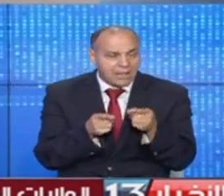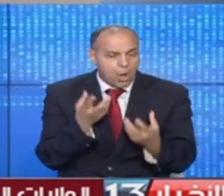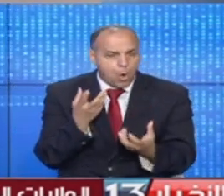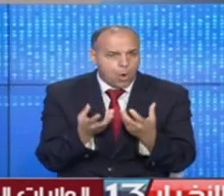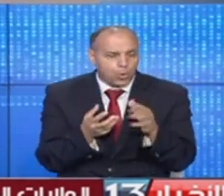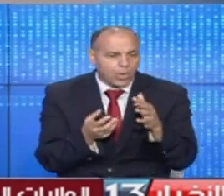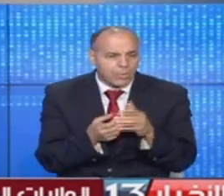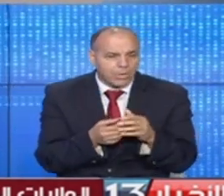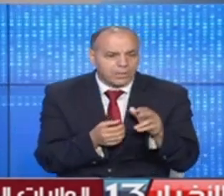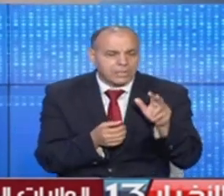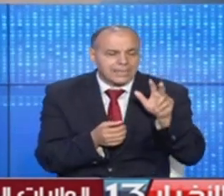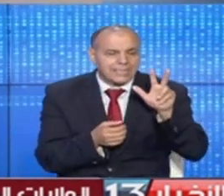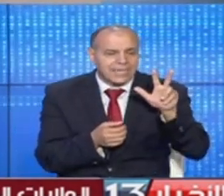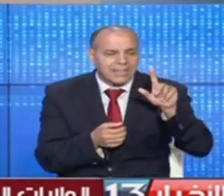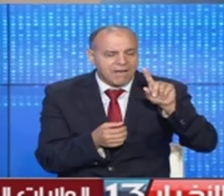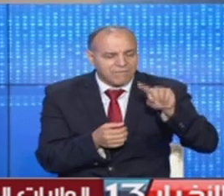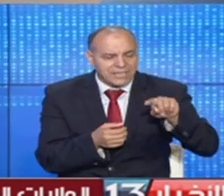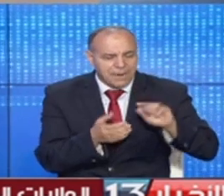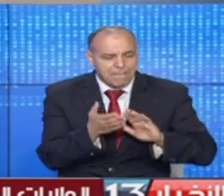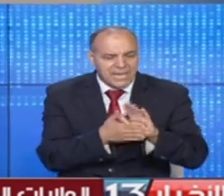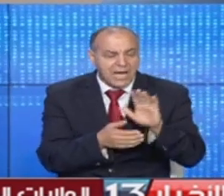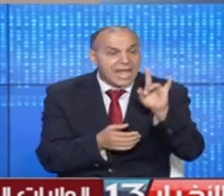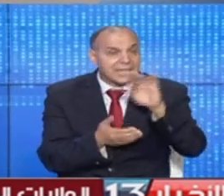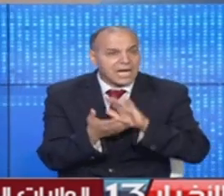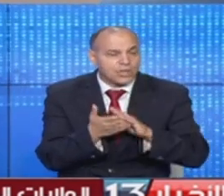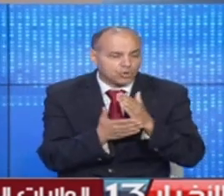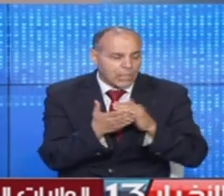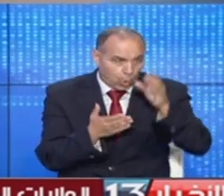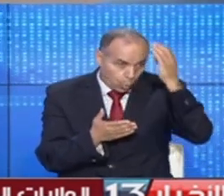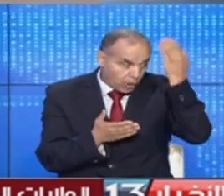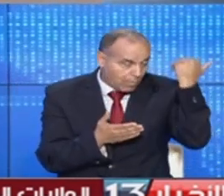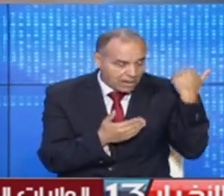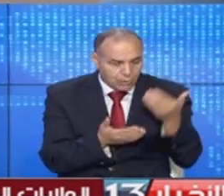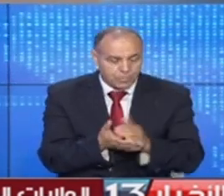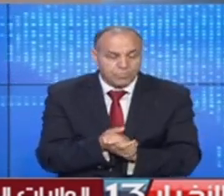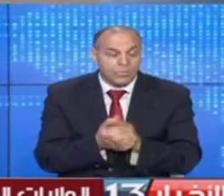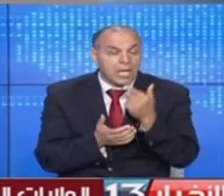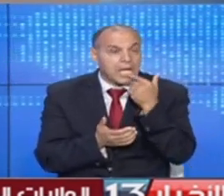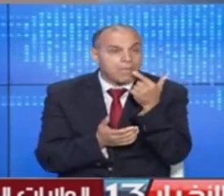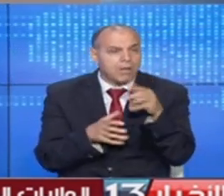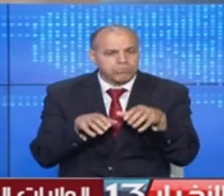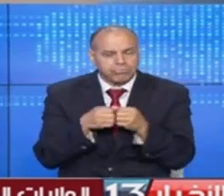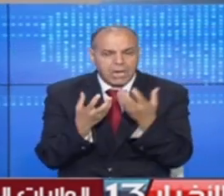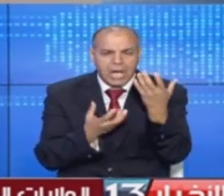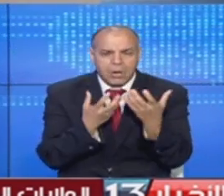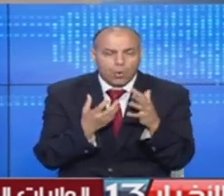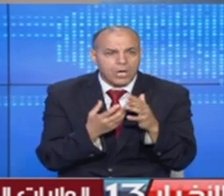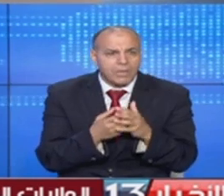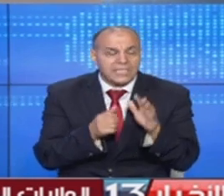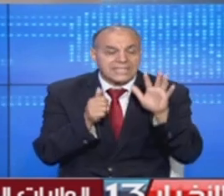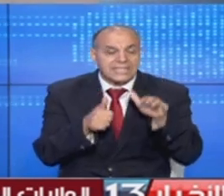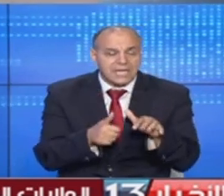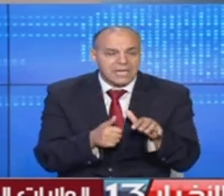قرابه ثلاثه فاصل اربعه مليون هكتار منذ منتصف شهر الموقف كما دمرت الحرائق قرابه السته